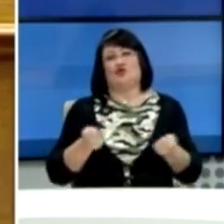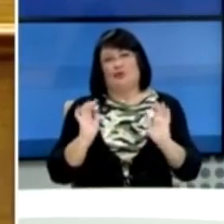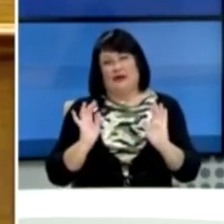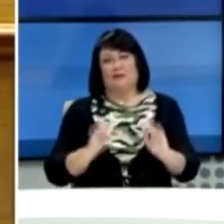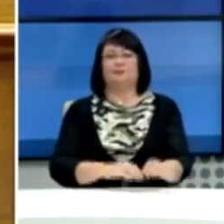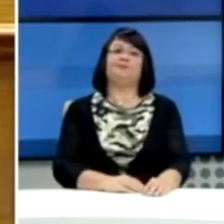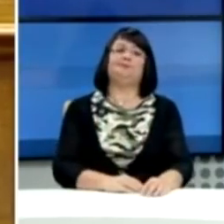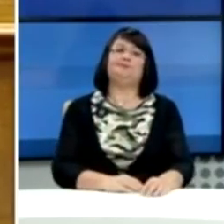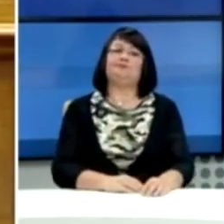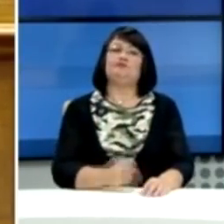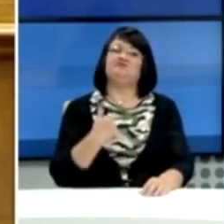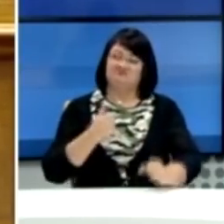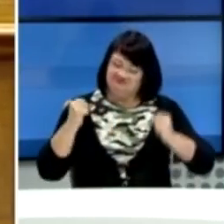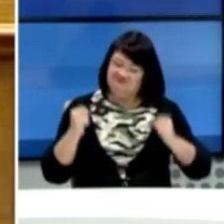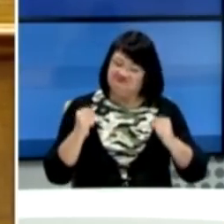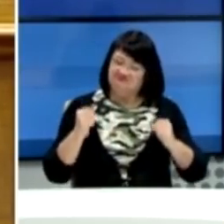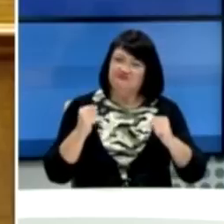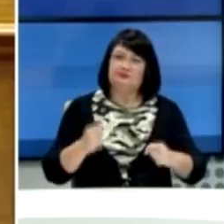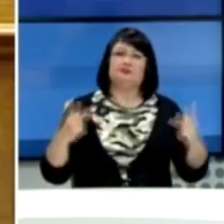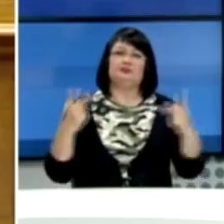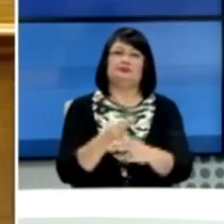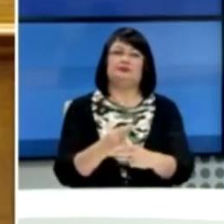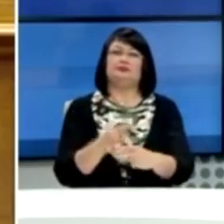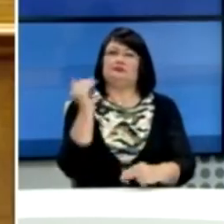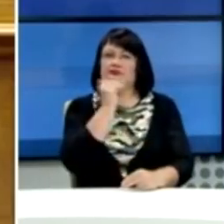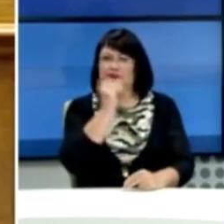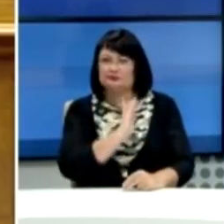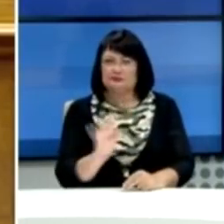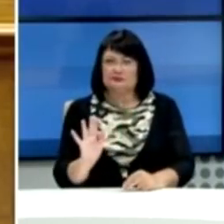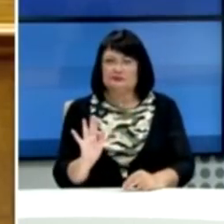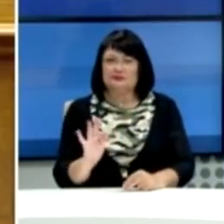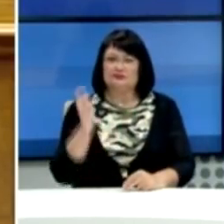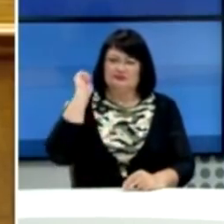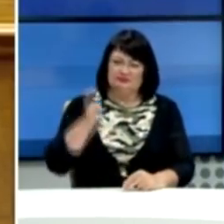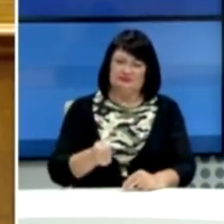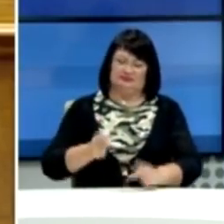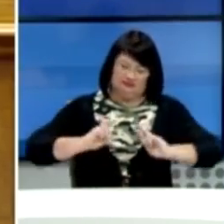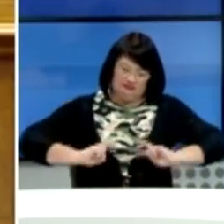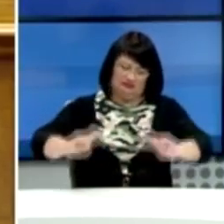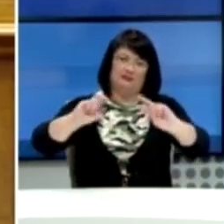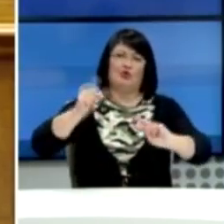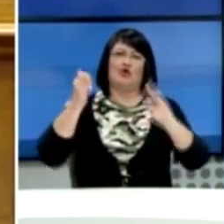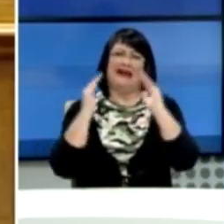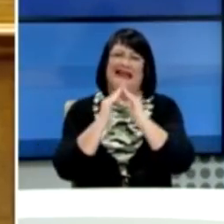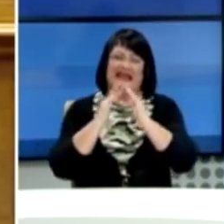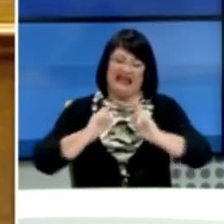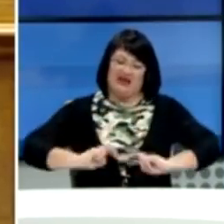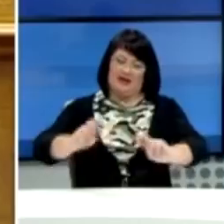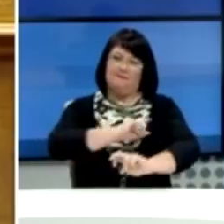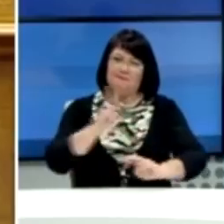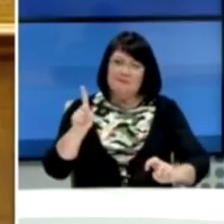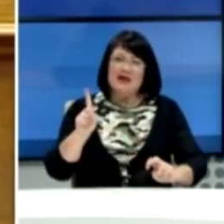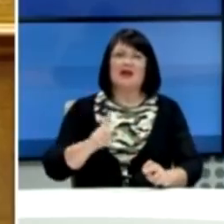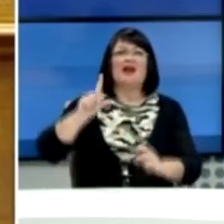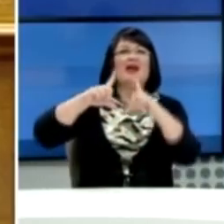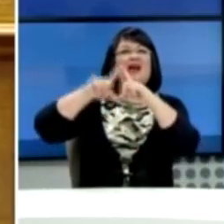εργαζομένων. Θα μπούμε μπροστά για να σταματήσουν αμέσως οι πληστηριασμοί κύριας κατοικίας, οι διακοπές